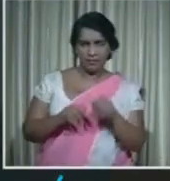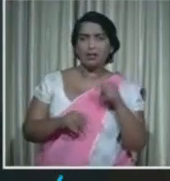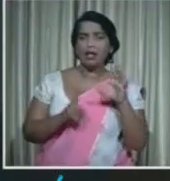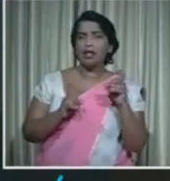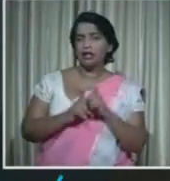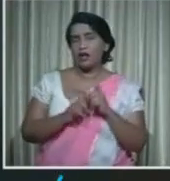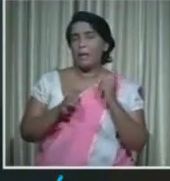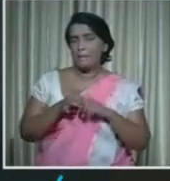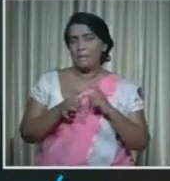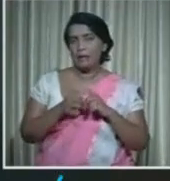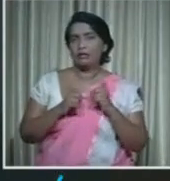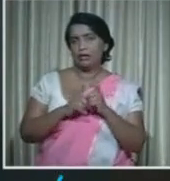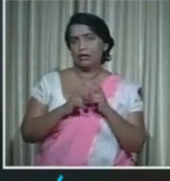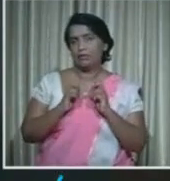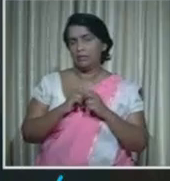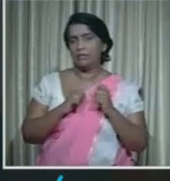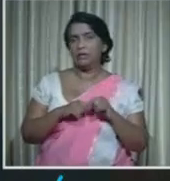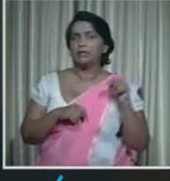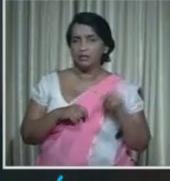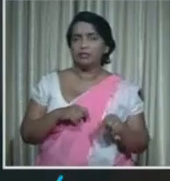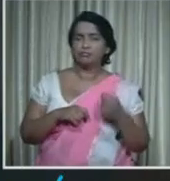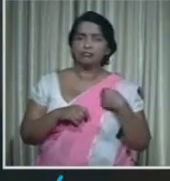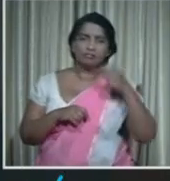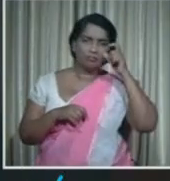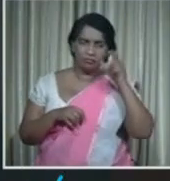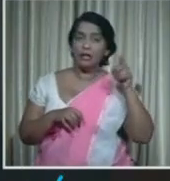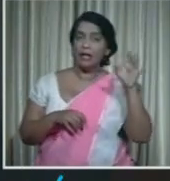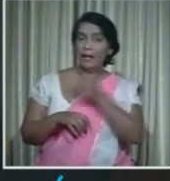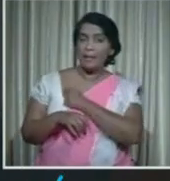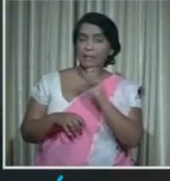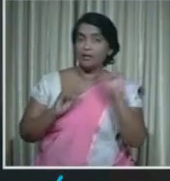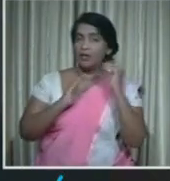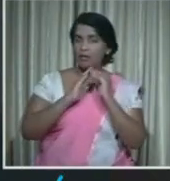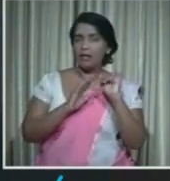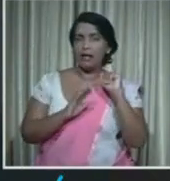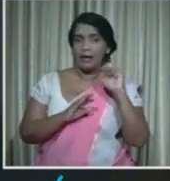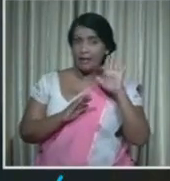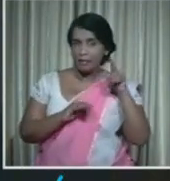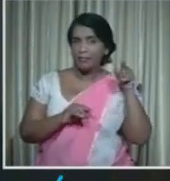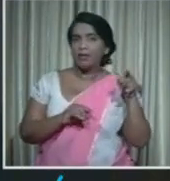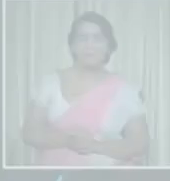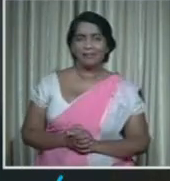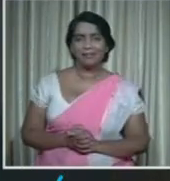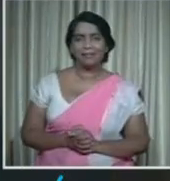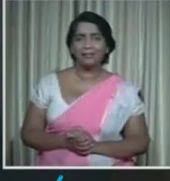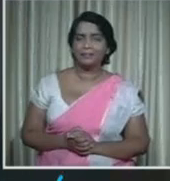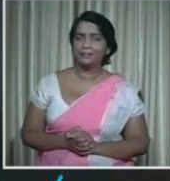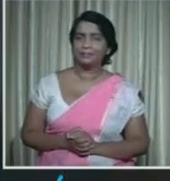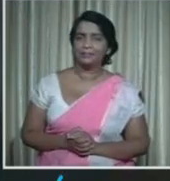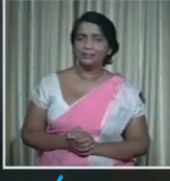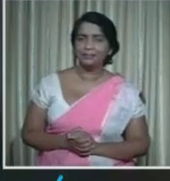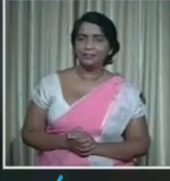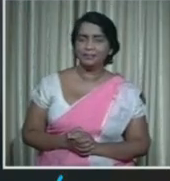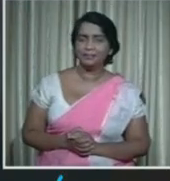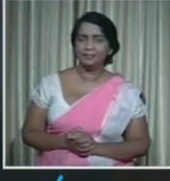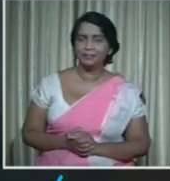ඩොලර් ප්‍රශ්නයත් එක්ක අපි යම් කිසි මට්ටමකට බලනවා ඒ තානාධිපති කාර්යාලය 65ක් තියෙන එකේ ප්‍රයෝජනයක් තිබෙනවද කියලා. මේ මේ